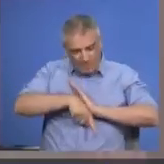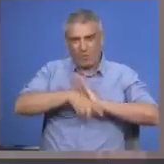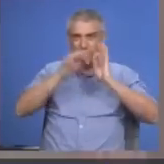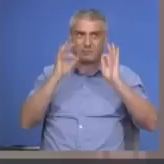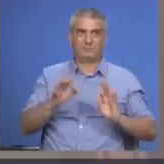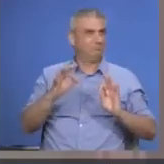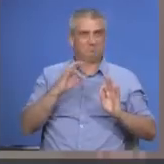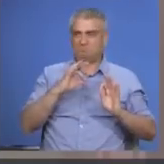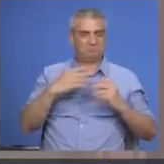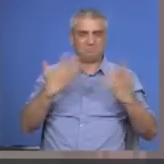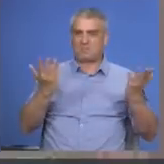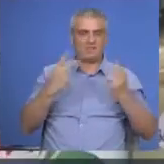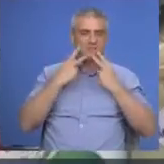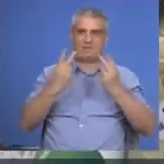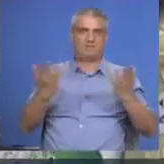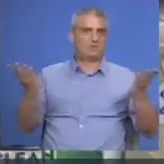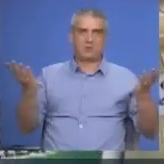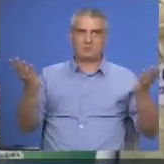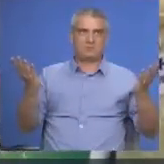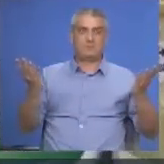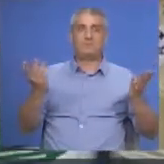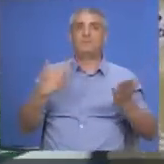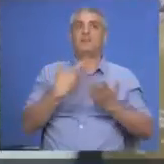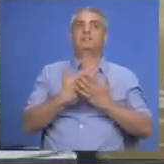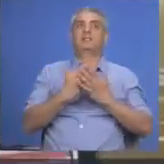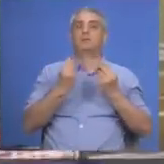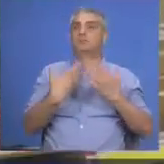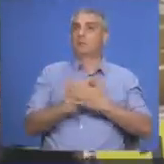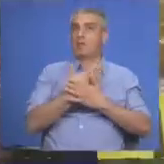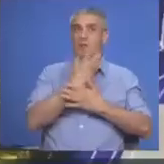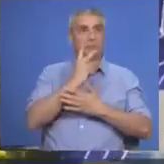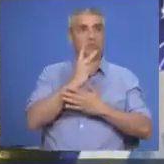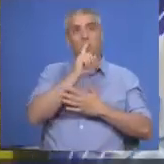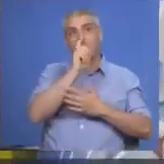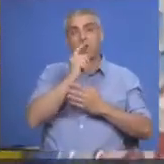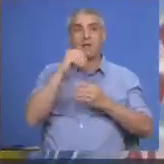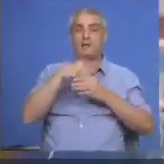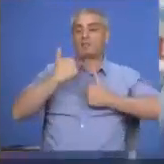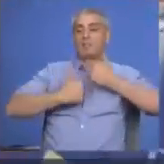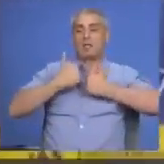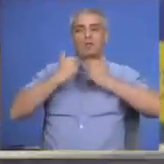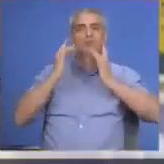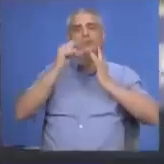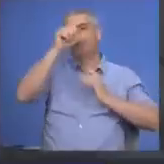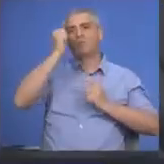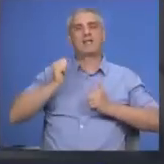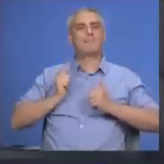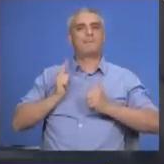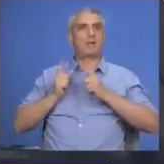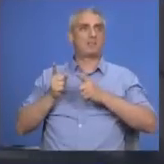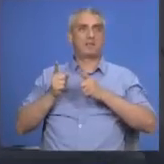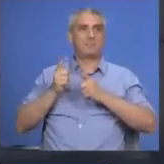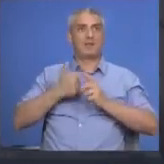לא רואה לטווח ארוך, זה מה שיהווה את השיפור. היצע המוצרים החדש של קרפור אולי יכניס תחרות מול המותגים הפרטיים,